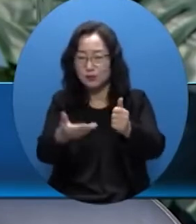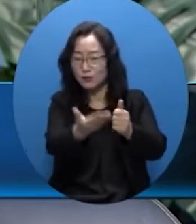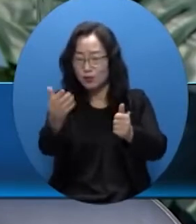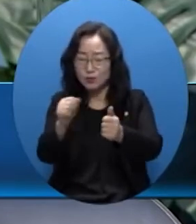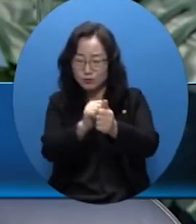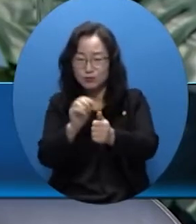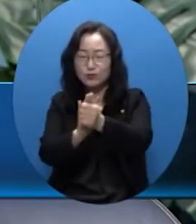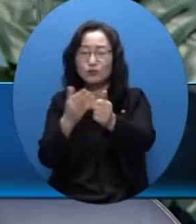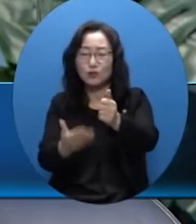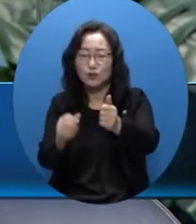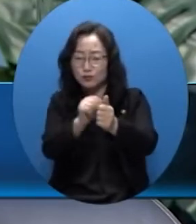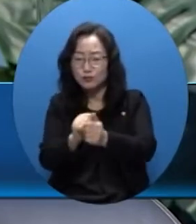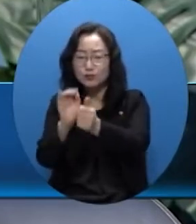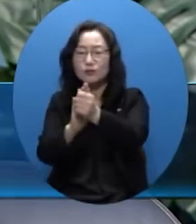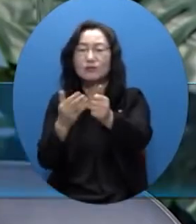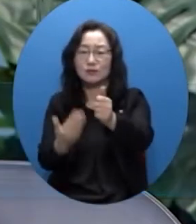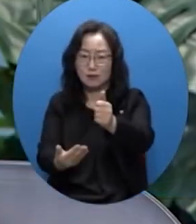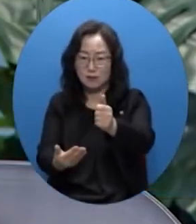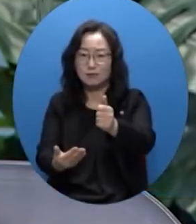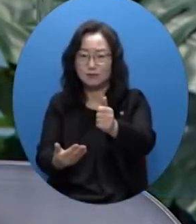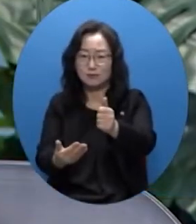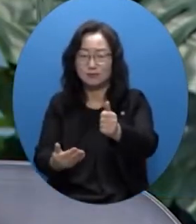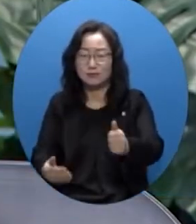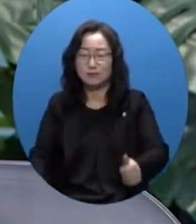붙들리라 너를 뿐이라